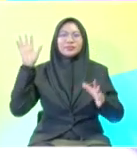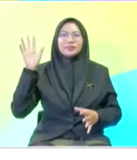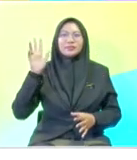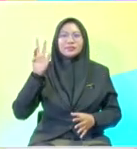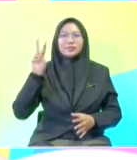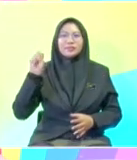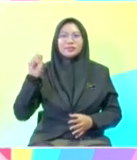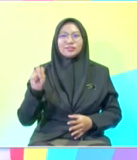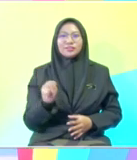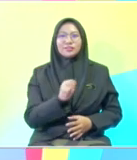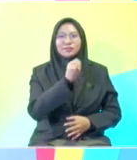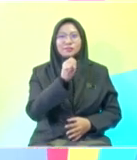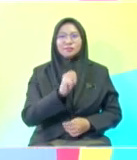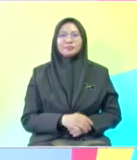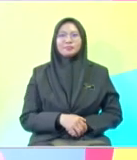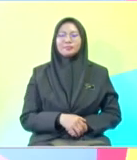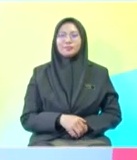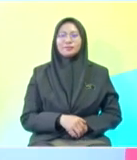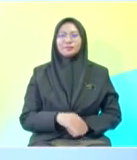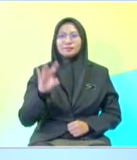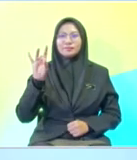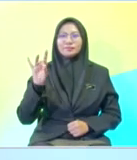Oke yang ke-8